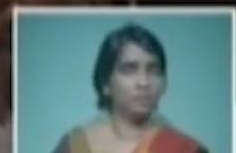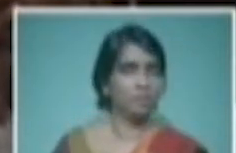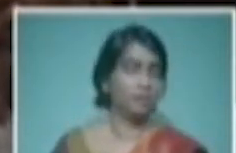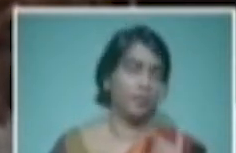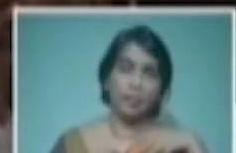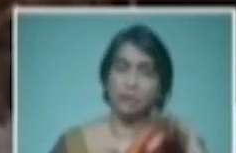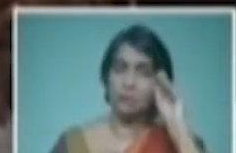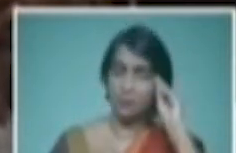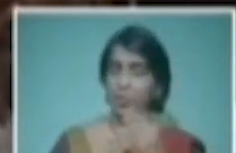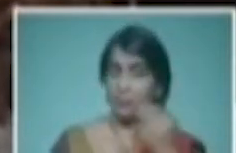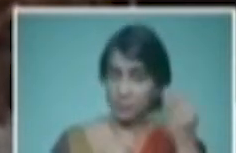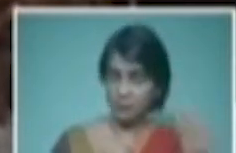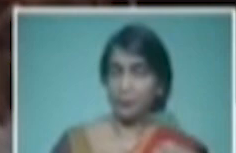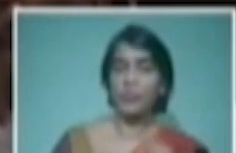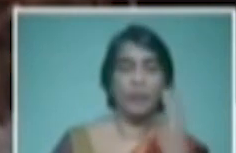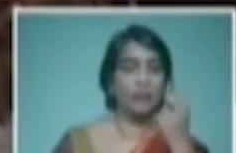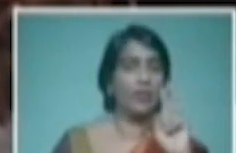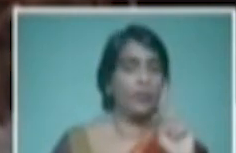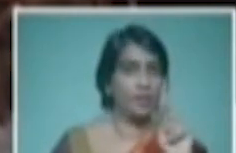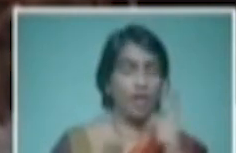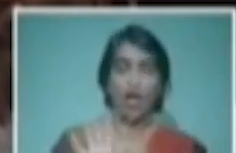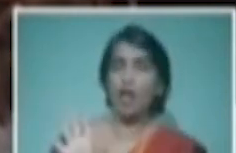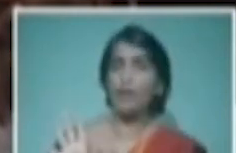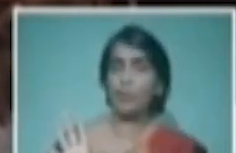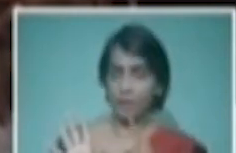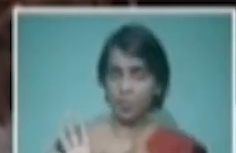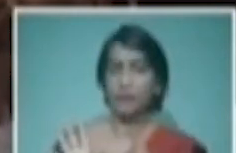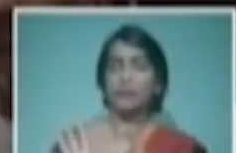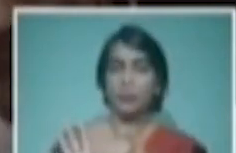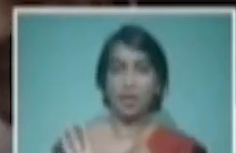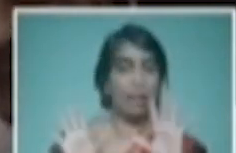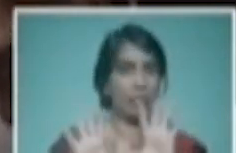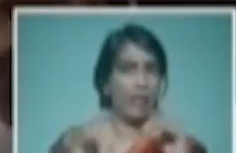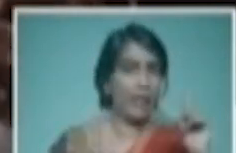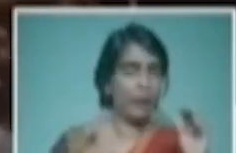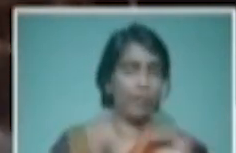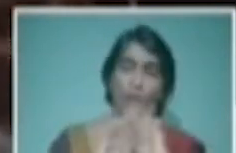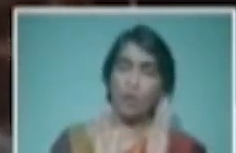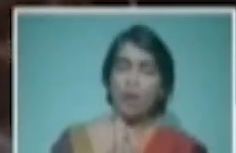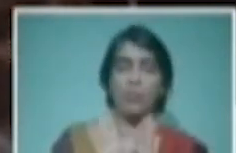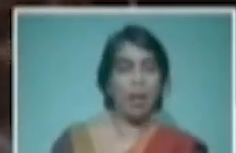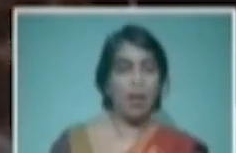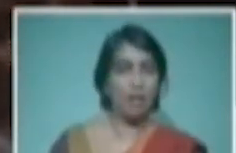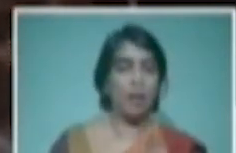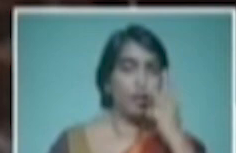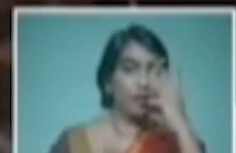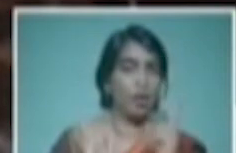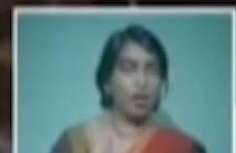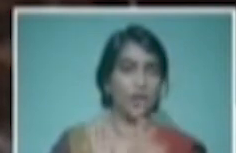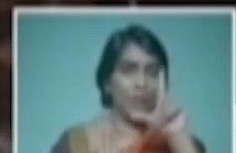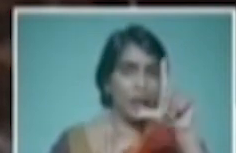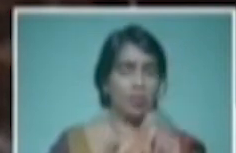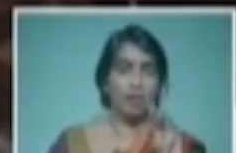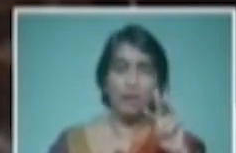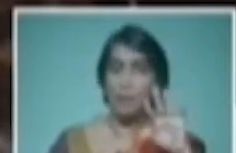අවබෝධයක් ලබා දෙනවා නම් 2020 වර්ෂයේ ගත්තොත් 10 11 මුළු ශිෂ්‍ය සංඛ්‍යාව 307564ක්